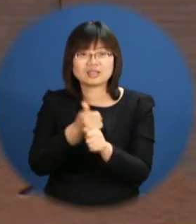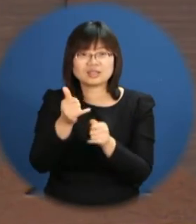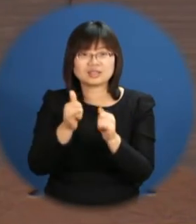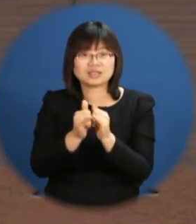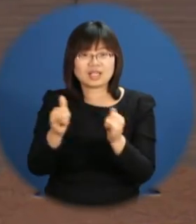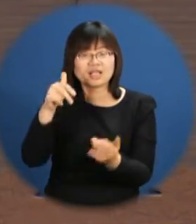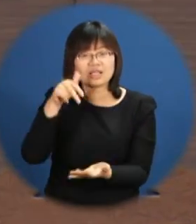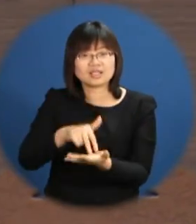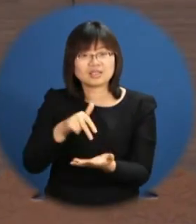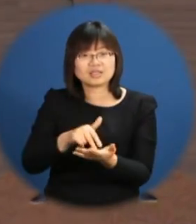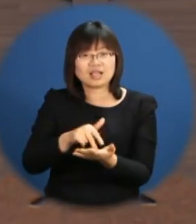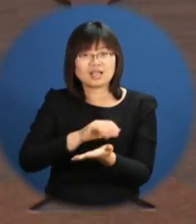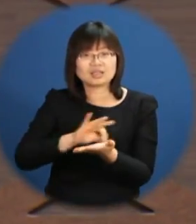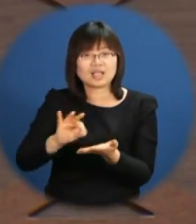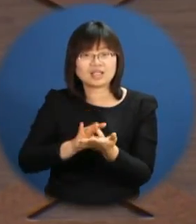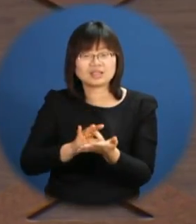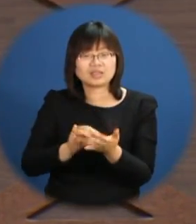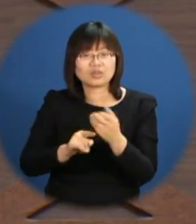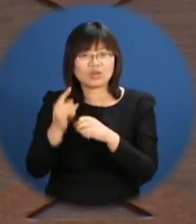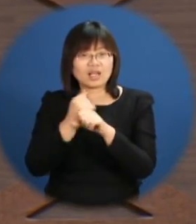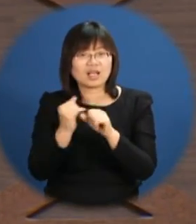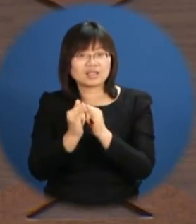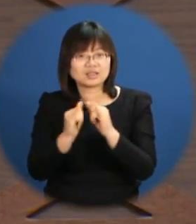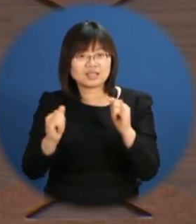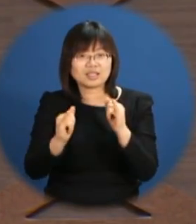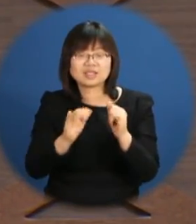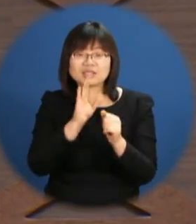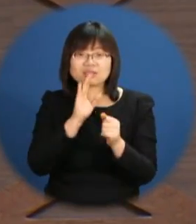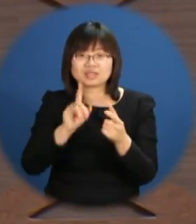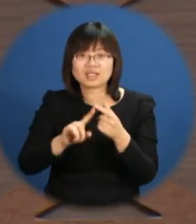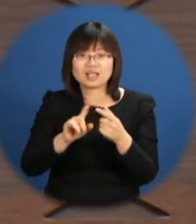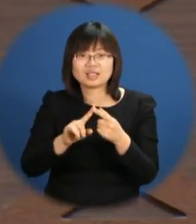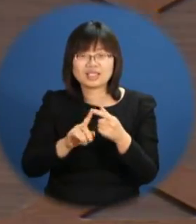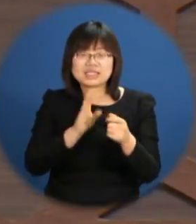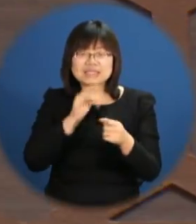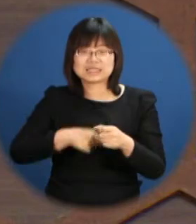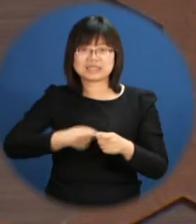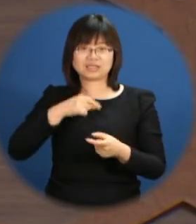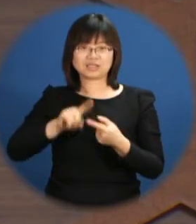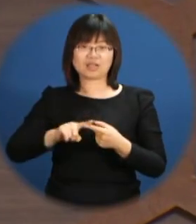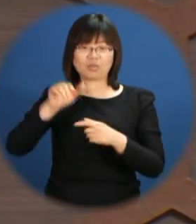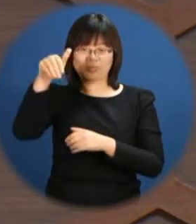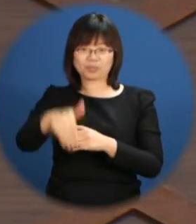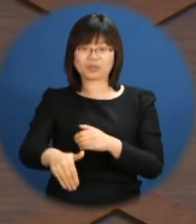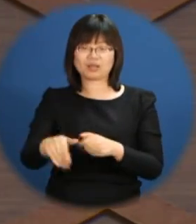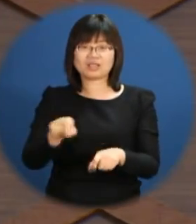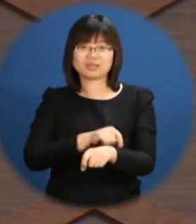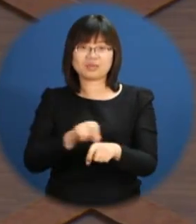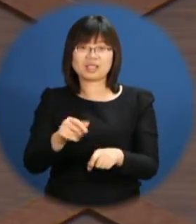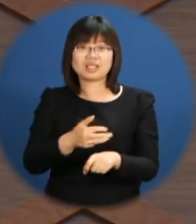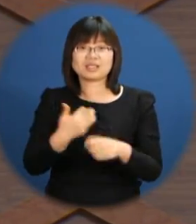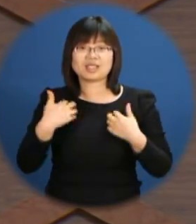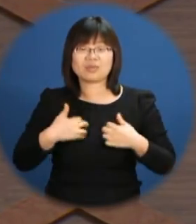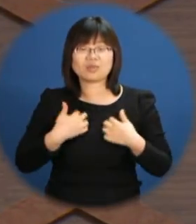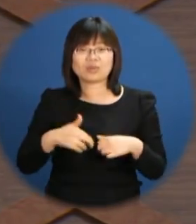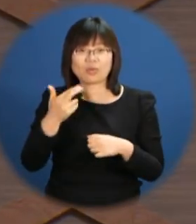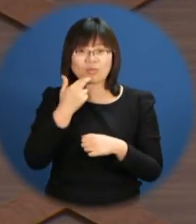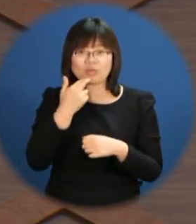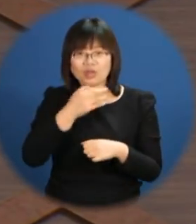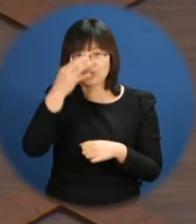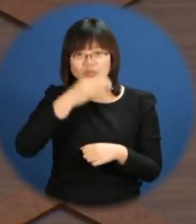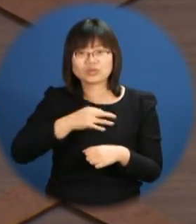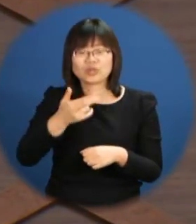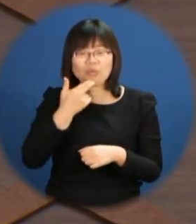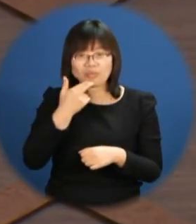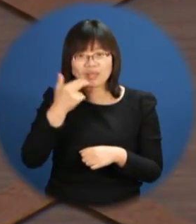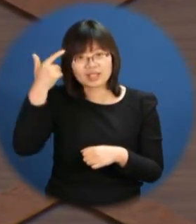관점에서 만 쓰는 과학 싸는 진실 진실 성도 떨어지고 별로 재미도 없고 유익하지